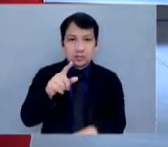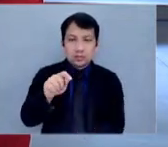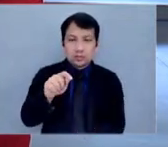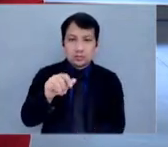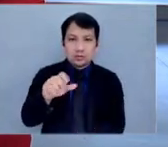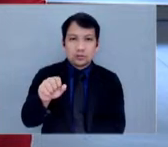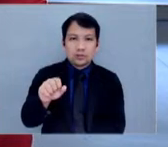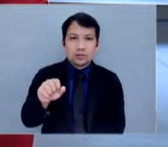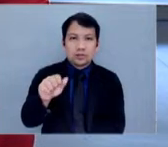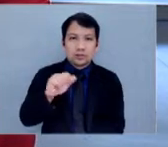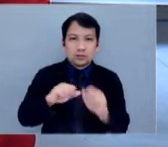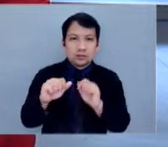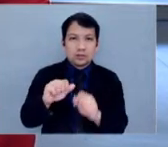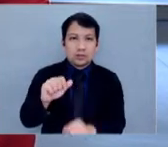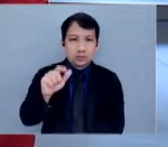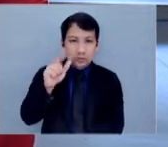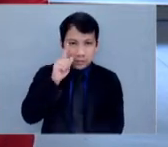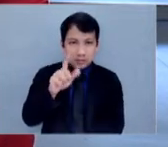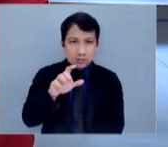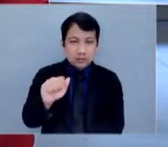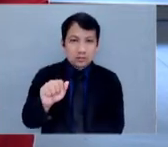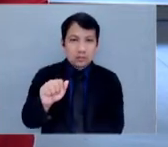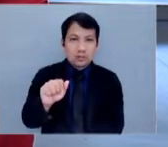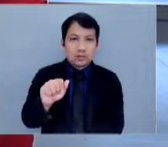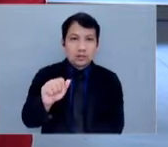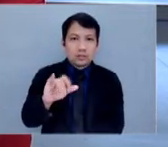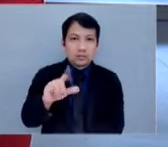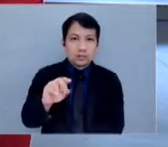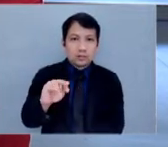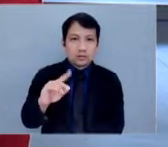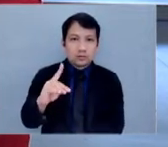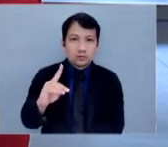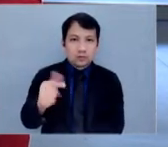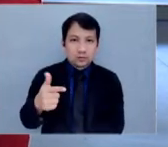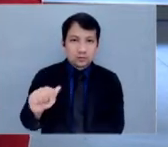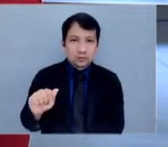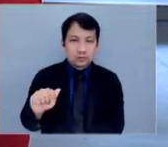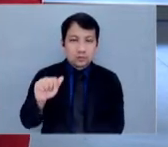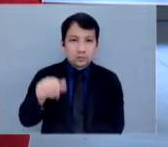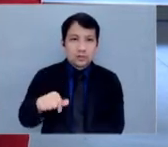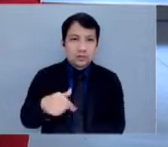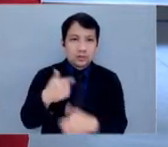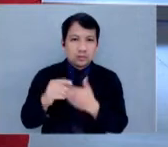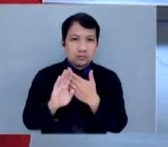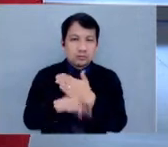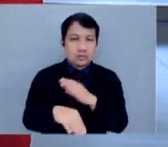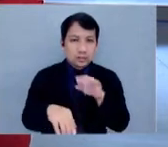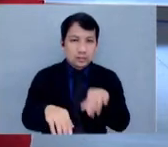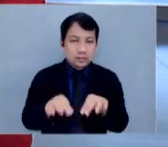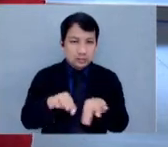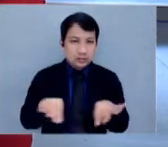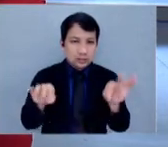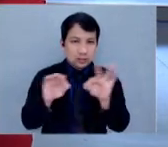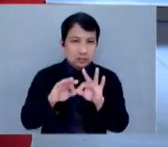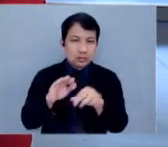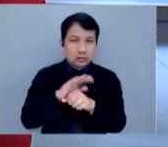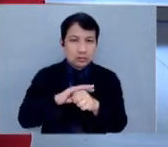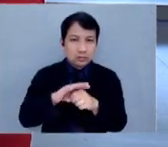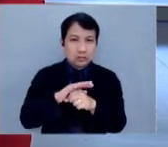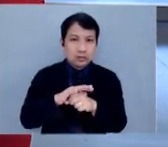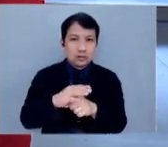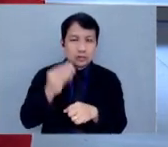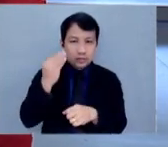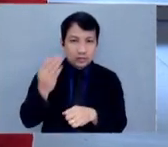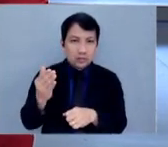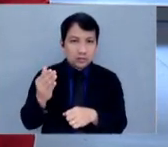actress Lea Salonga next year. Dito naman sa bansa, magbabalik entablado rin para sa local restaging ng